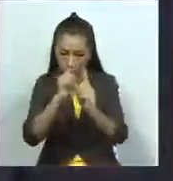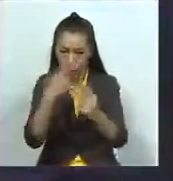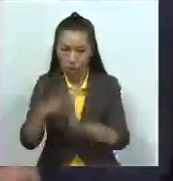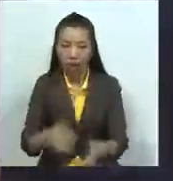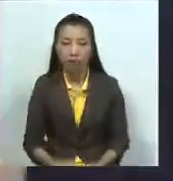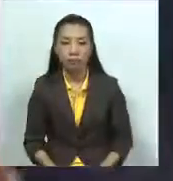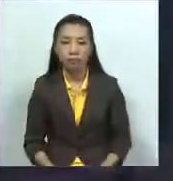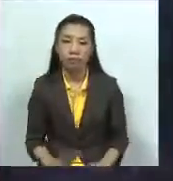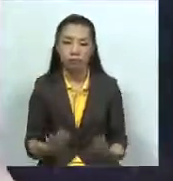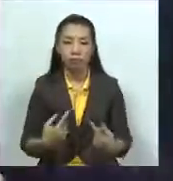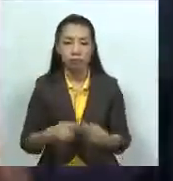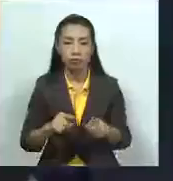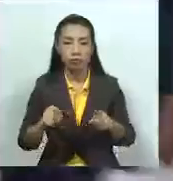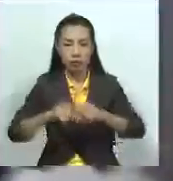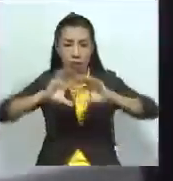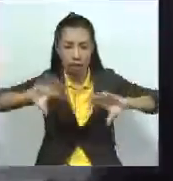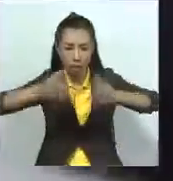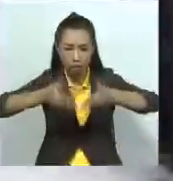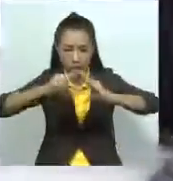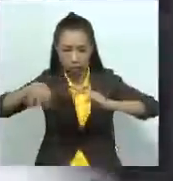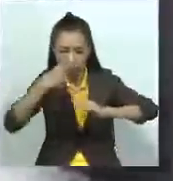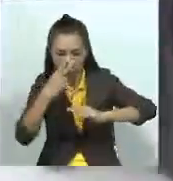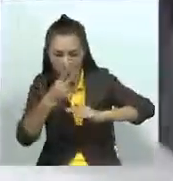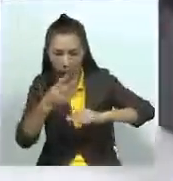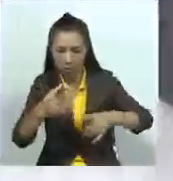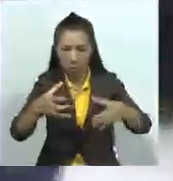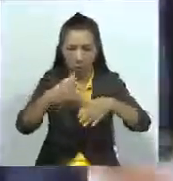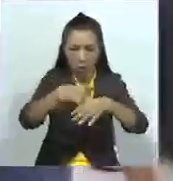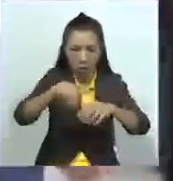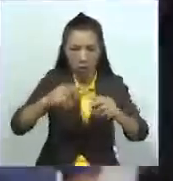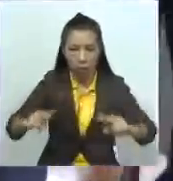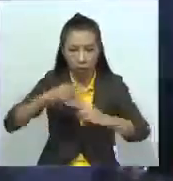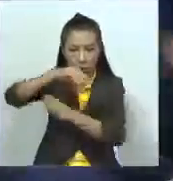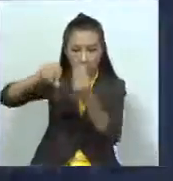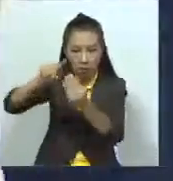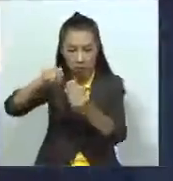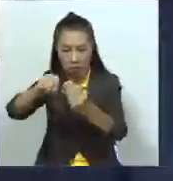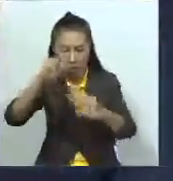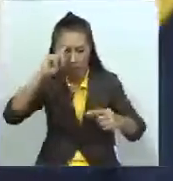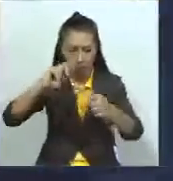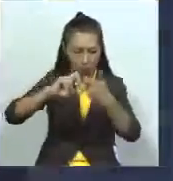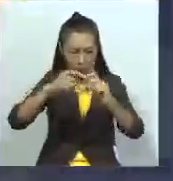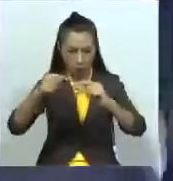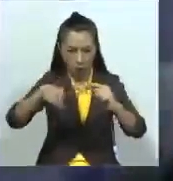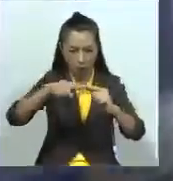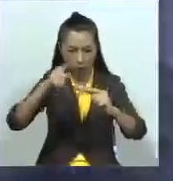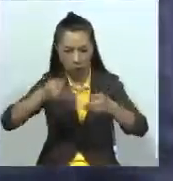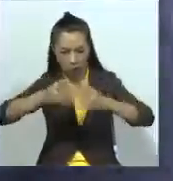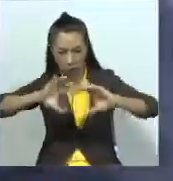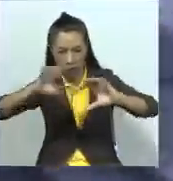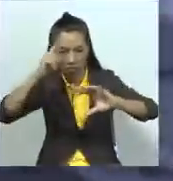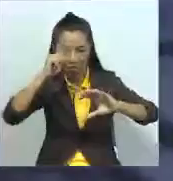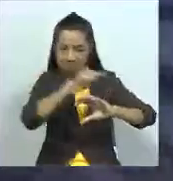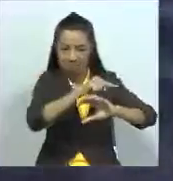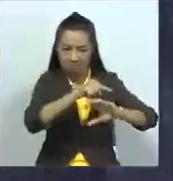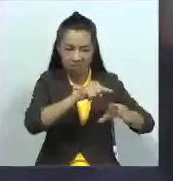รัฐบาลเนื่องจากการต่อรองโควต้ารัฐมนตรีกระทรวงเศรษฐกิจไม่ลงตัวจนเกิดกระแสการจัดตั้งรัฐบาลขั้วที่3